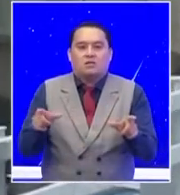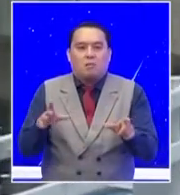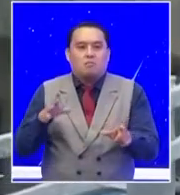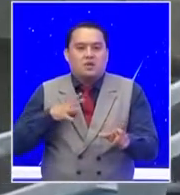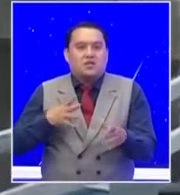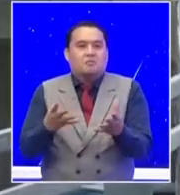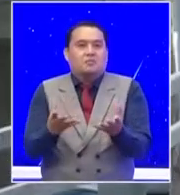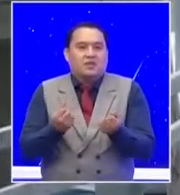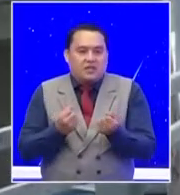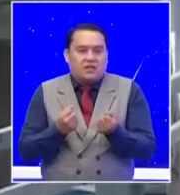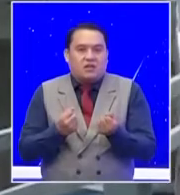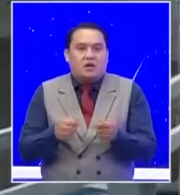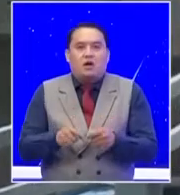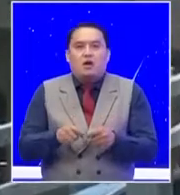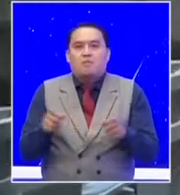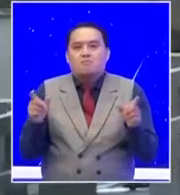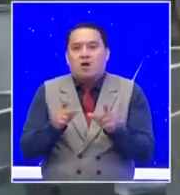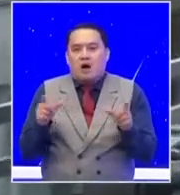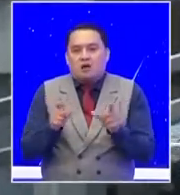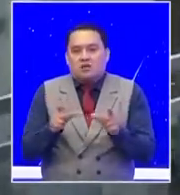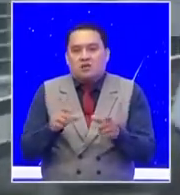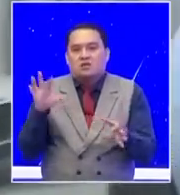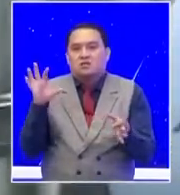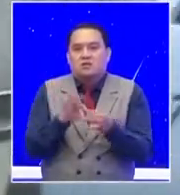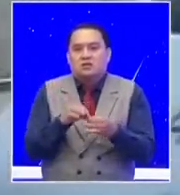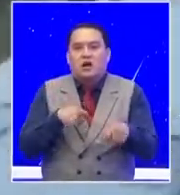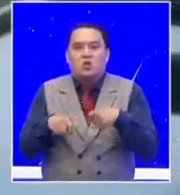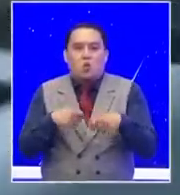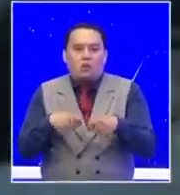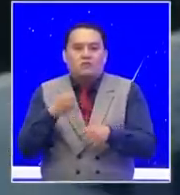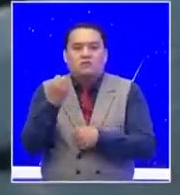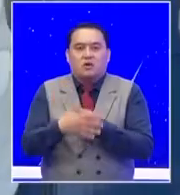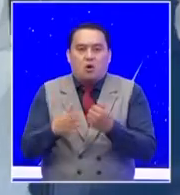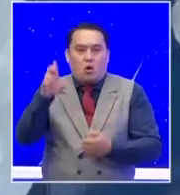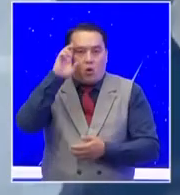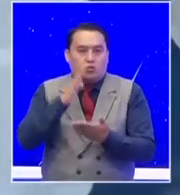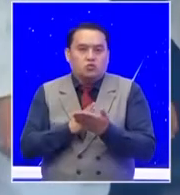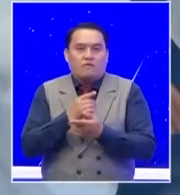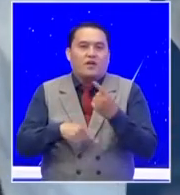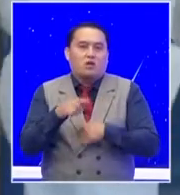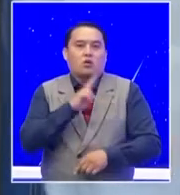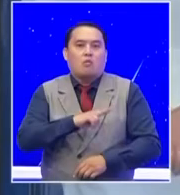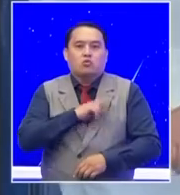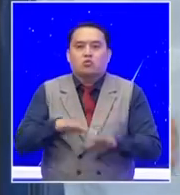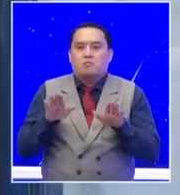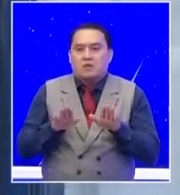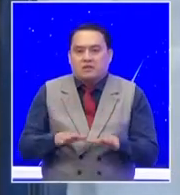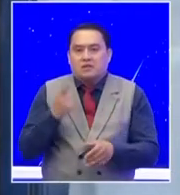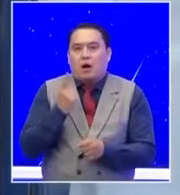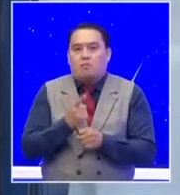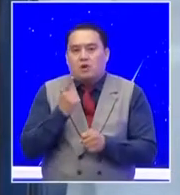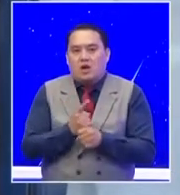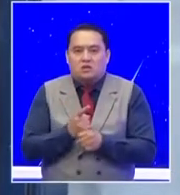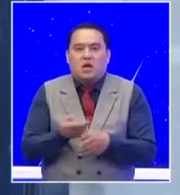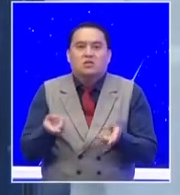были приняты. К ранее открытым магазинам и рынкам присоединились торговые центры, а госслужащие вернулись на рабочие места. Под